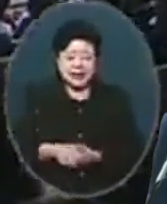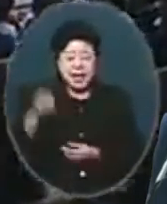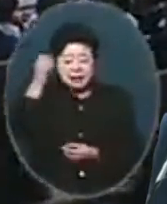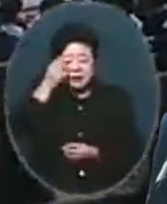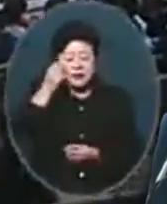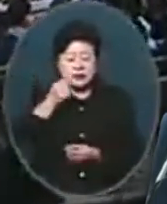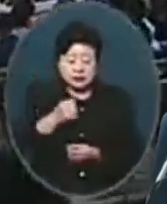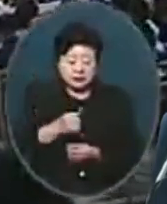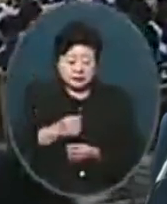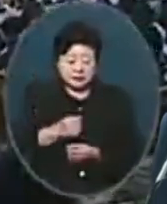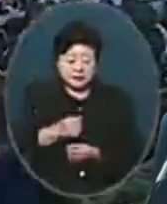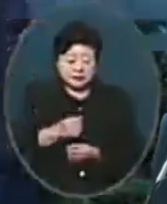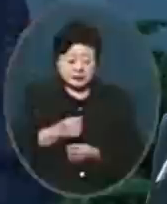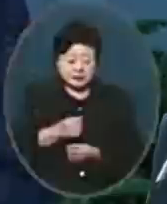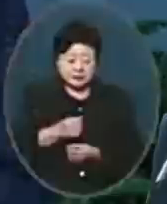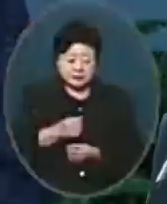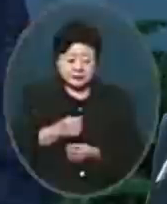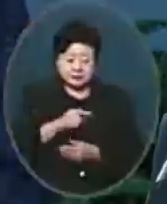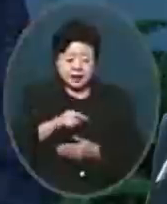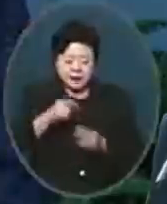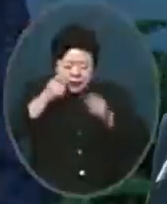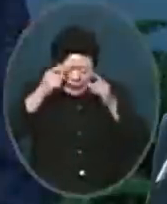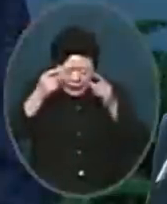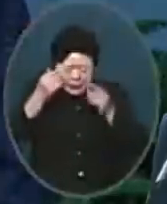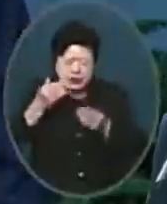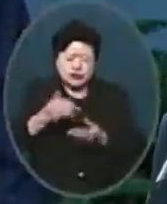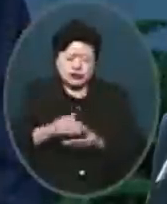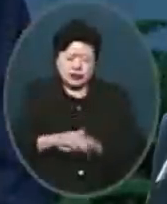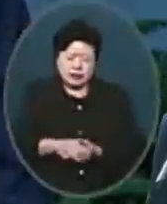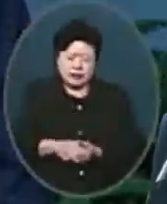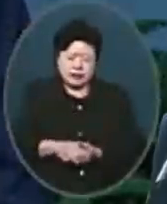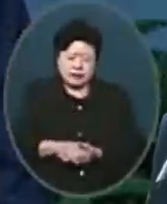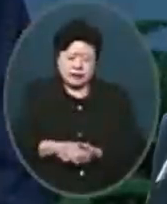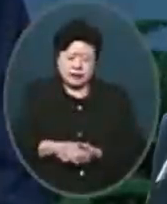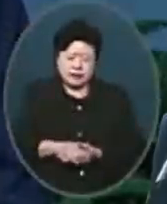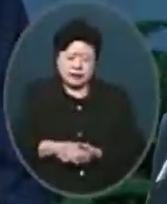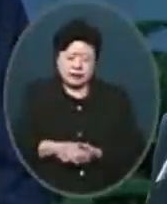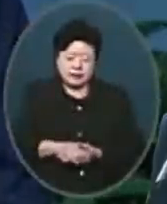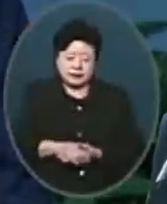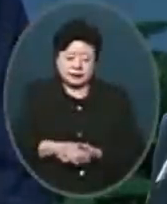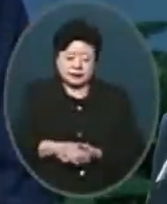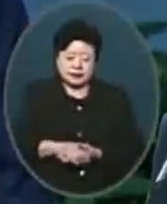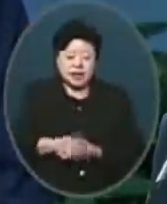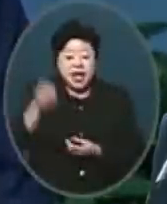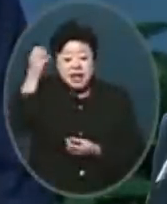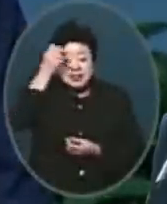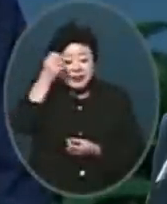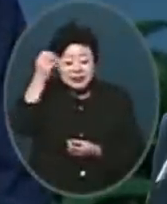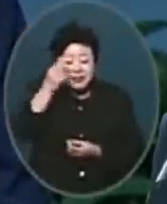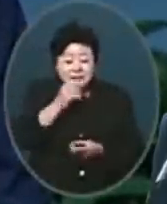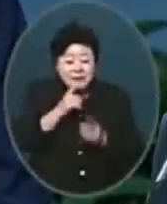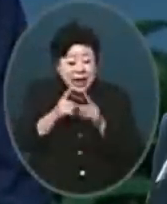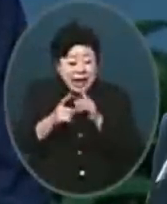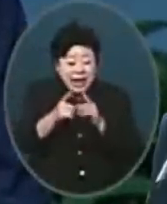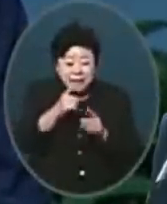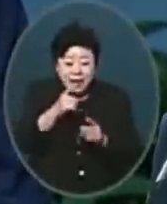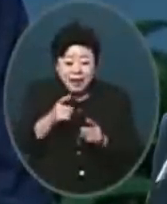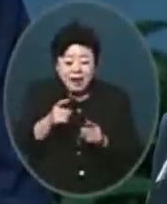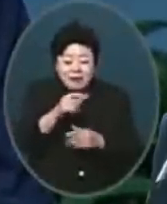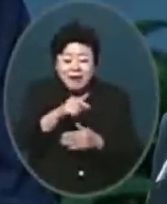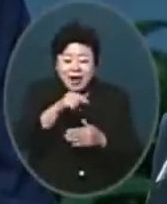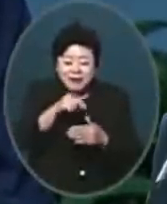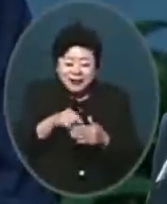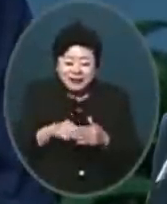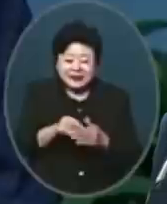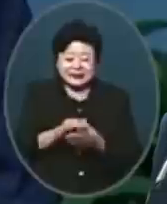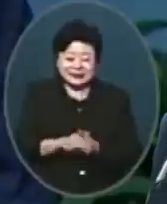성령이 마음을 싹 깨닫게 해주는 것입니다. 아주 성령이 말하면 마음이